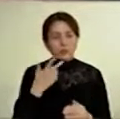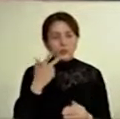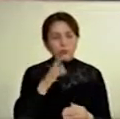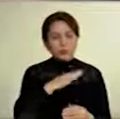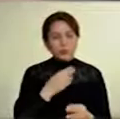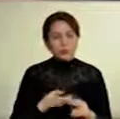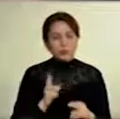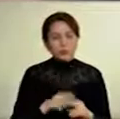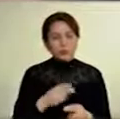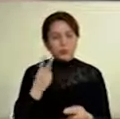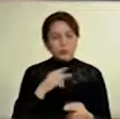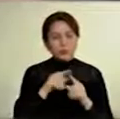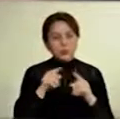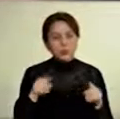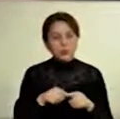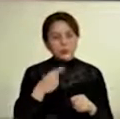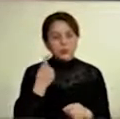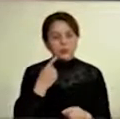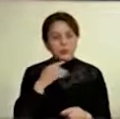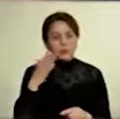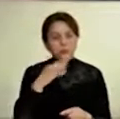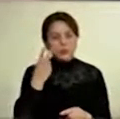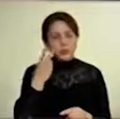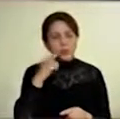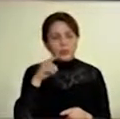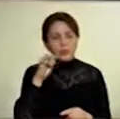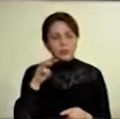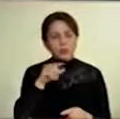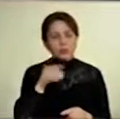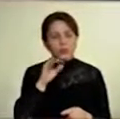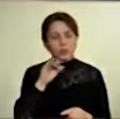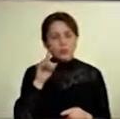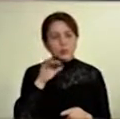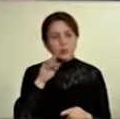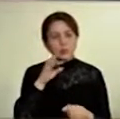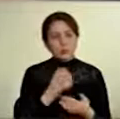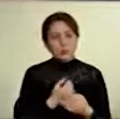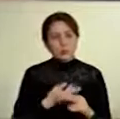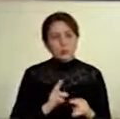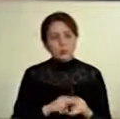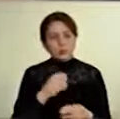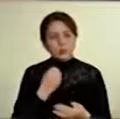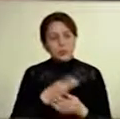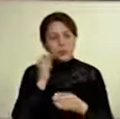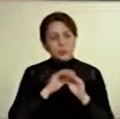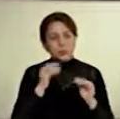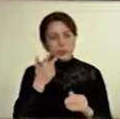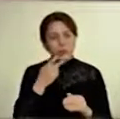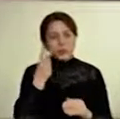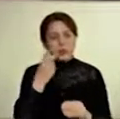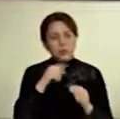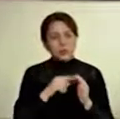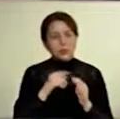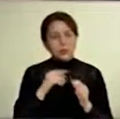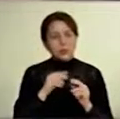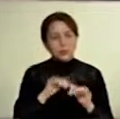ikkinchi uchburchakimizning bitta tomoni 2 desimetrga. Uning yuzini topishimiz uchun esa aziz o'quvchilar 3ni 2 ga ko'paytirib 2 ga